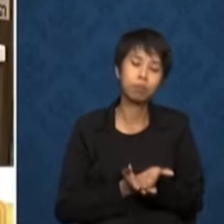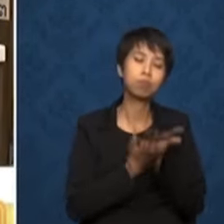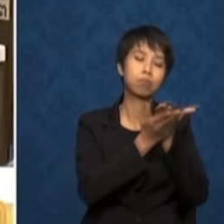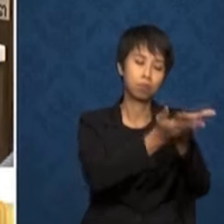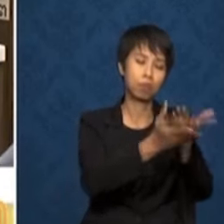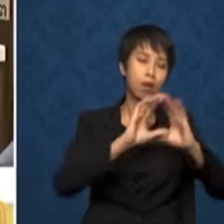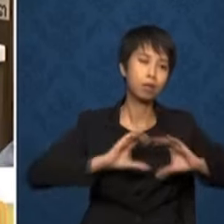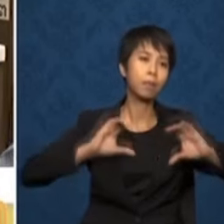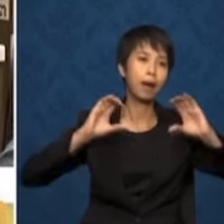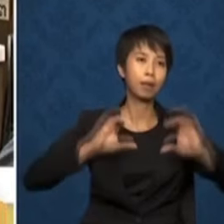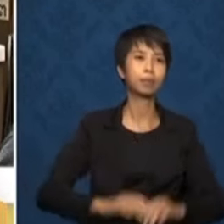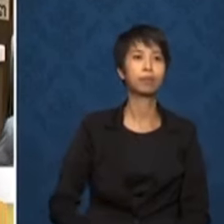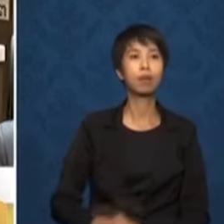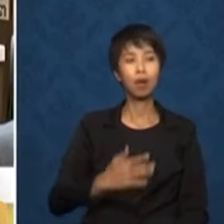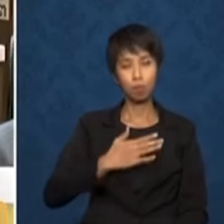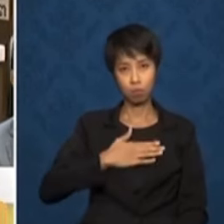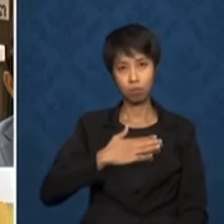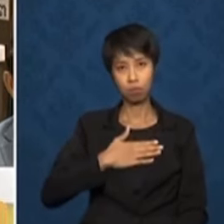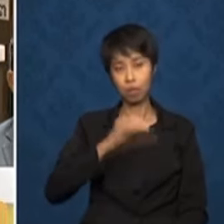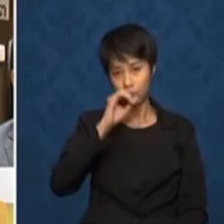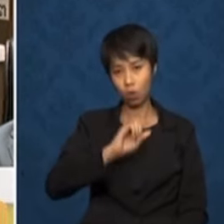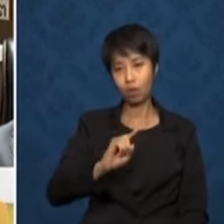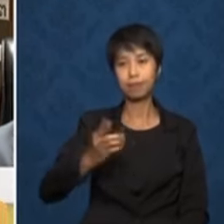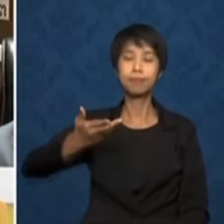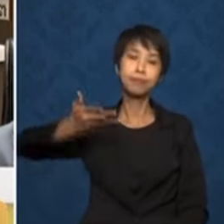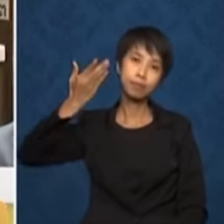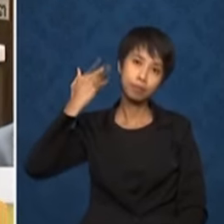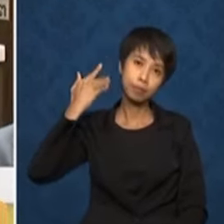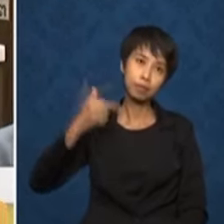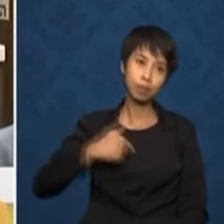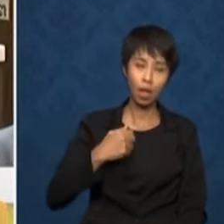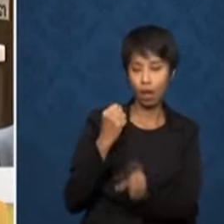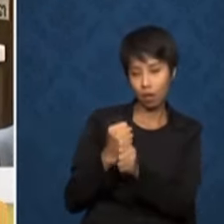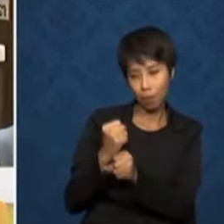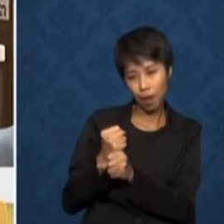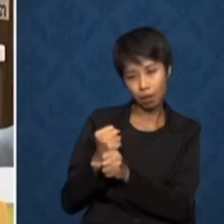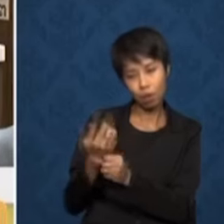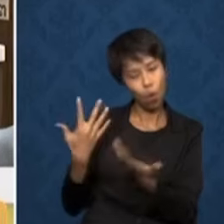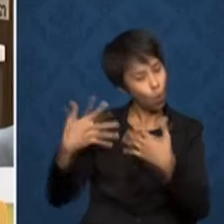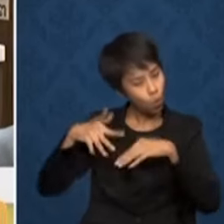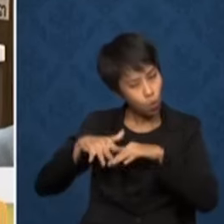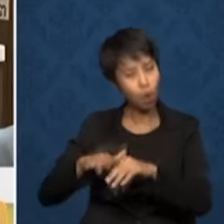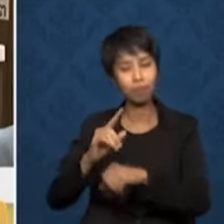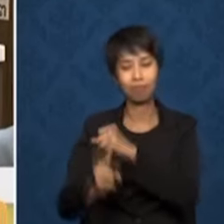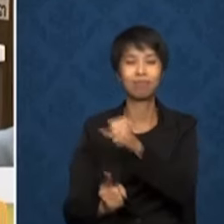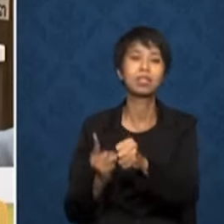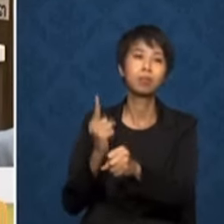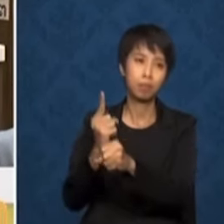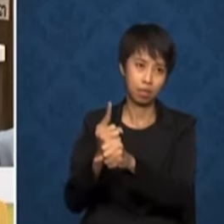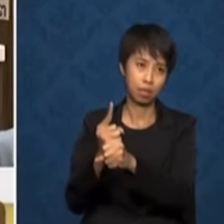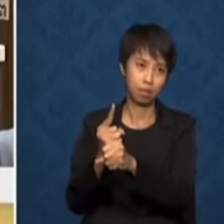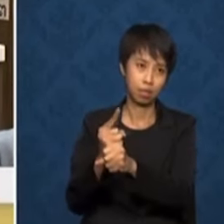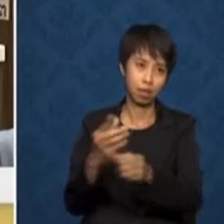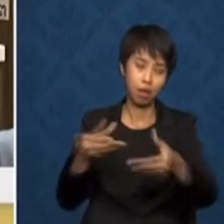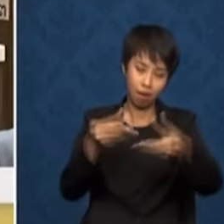ครับผมเรียนท่านประธานด้วยความเคารพนะครับว่าที่ผ่านมาเนี่ยเราทำงานร่วมกันมาปีนึงมีรายงานที่